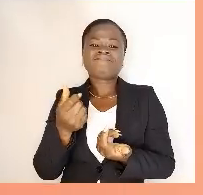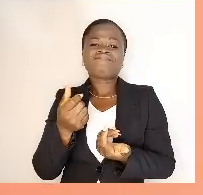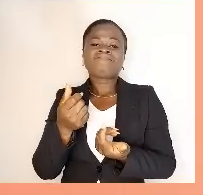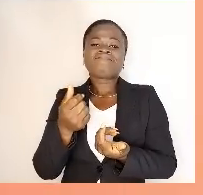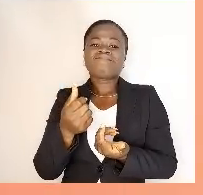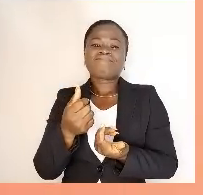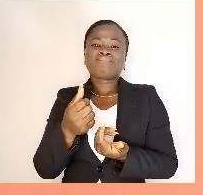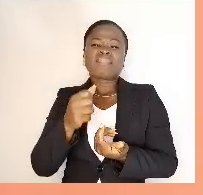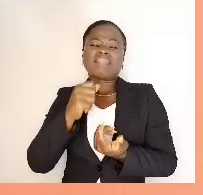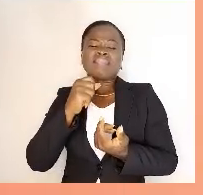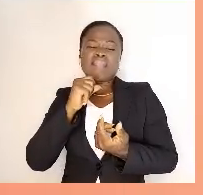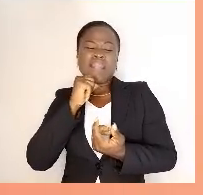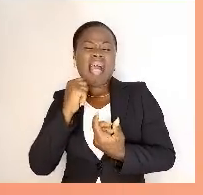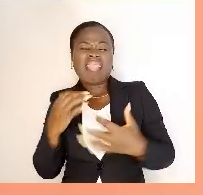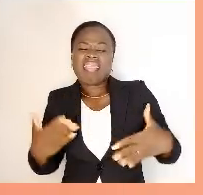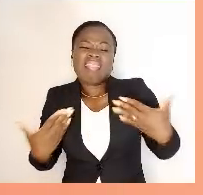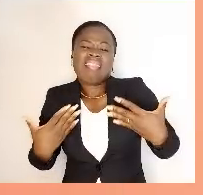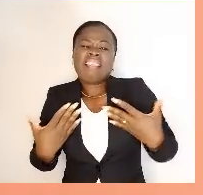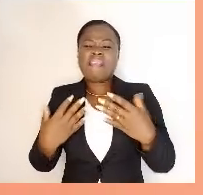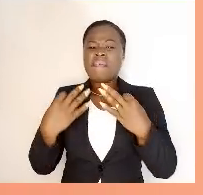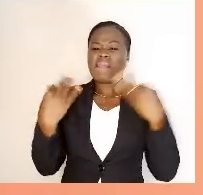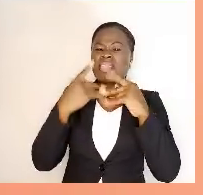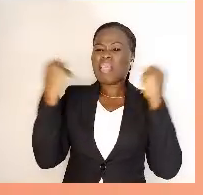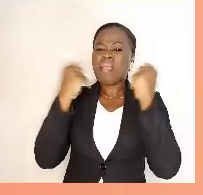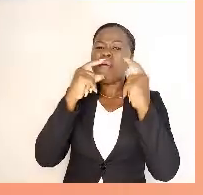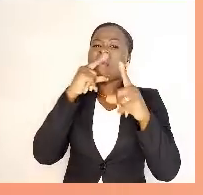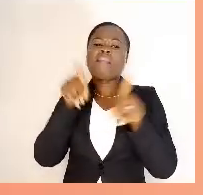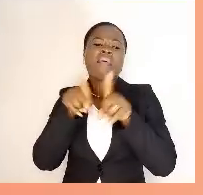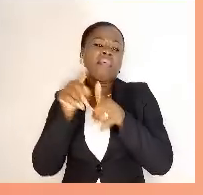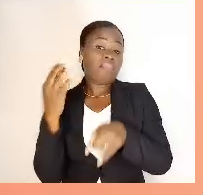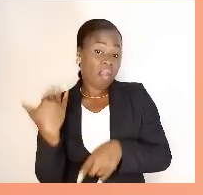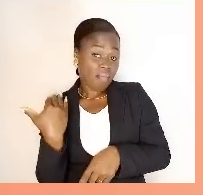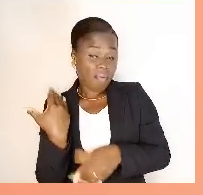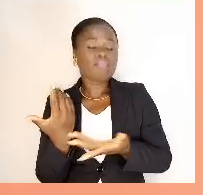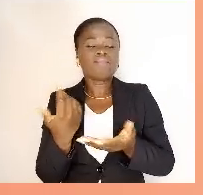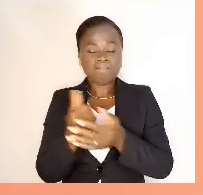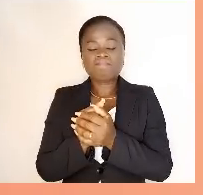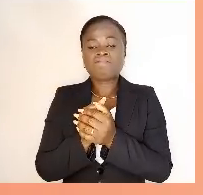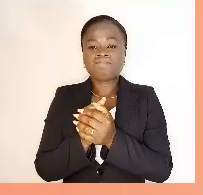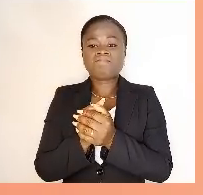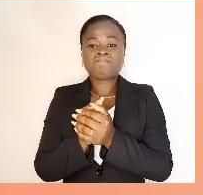lequel nous honorons et célébrons la fête du sacrifice.